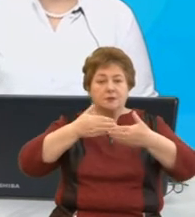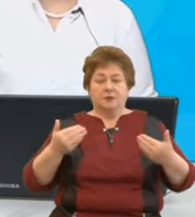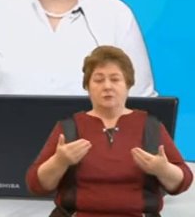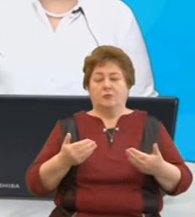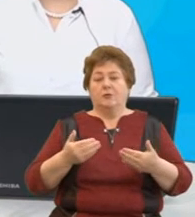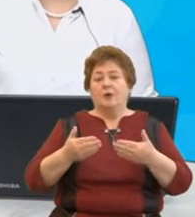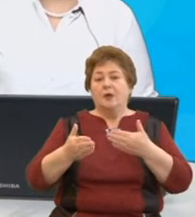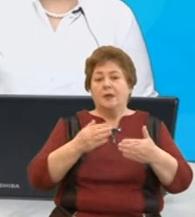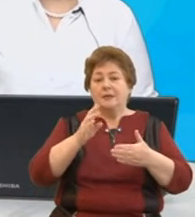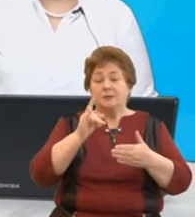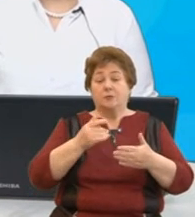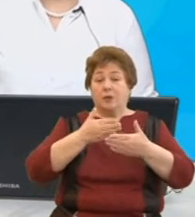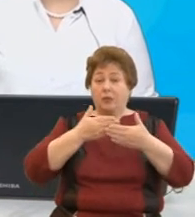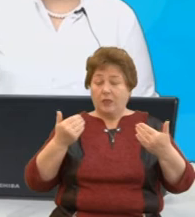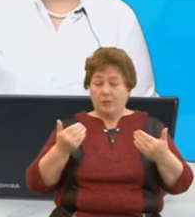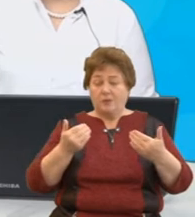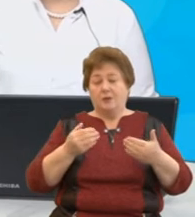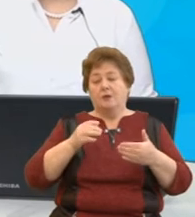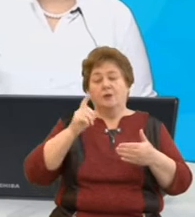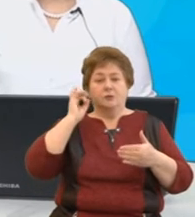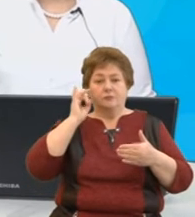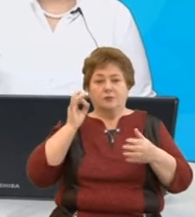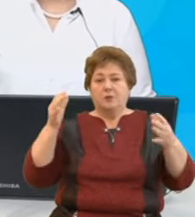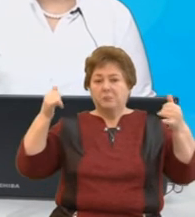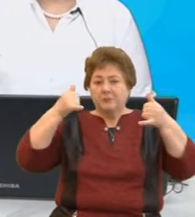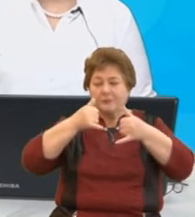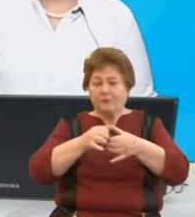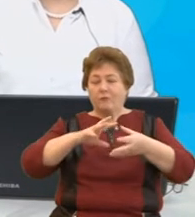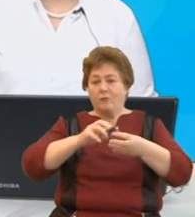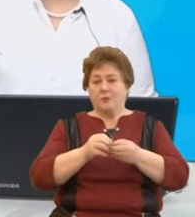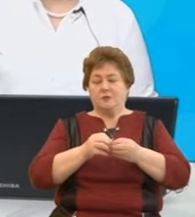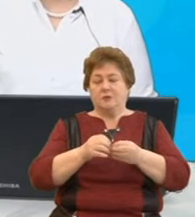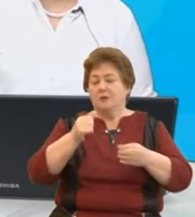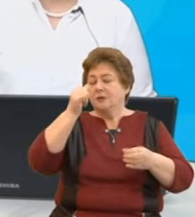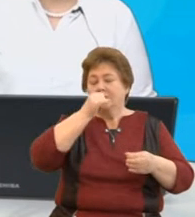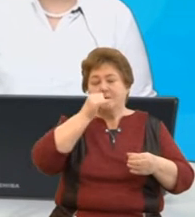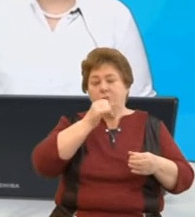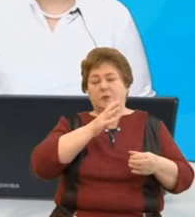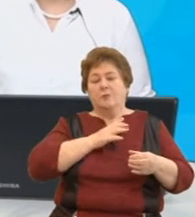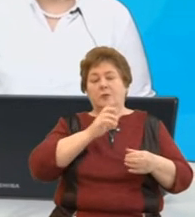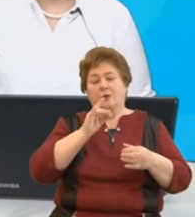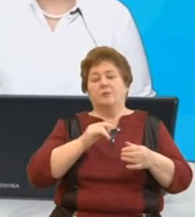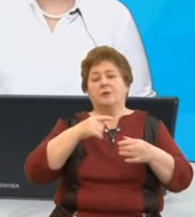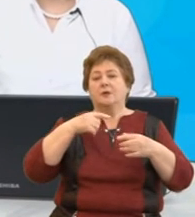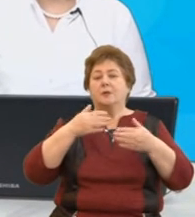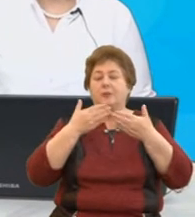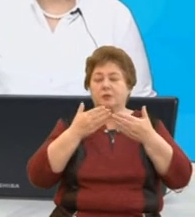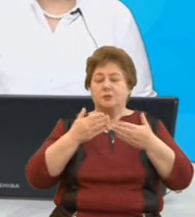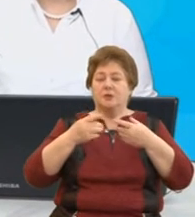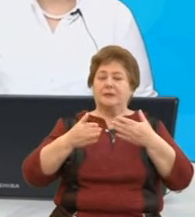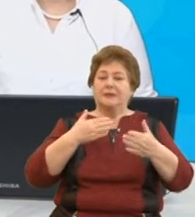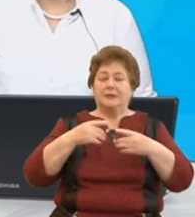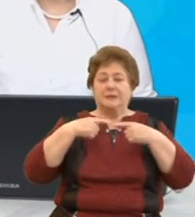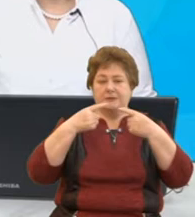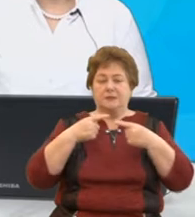если бы их не было то звуки бы сливали слова и мы не смогли бы прочитать и произнести